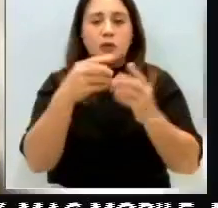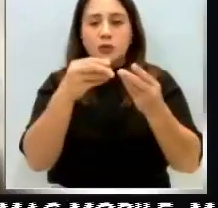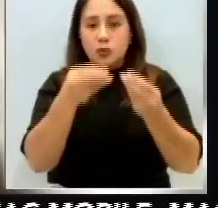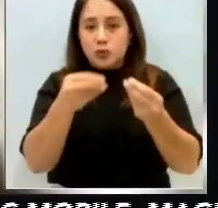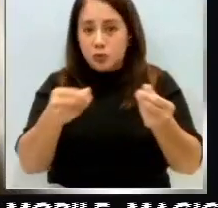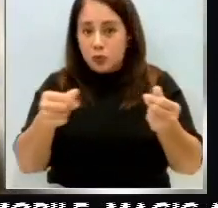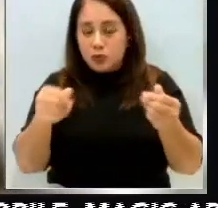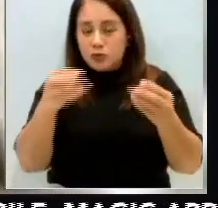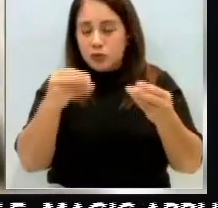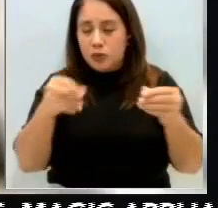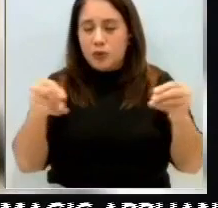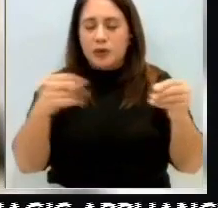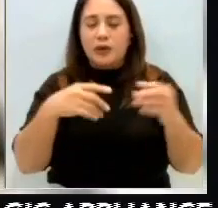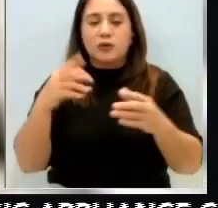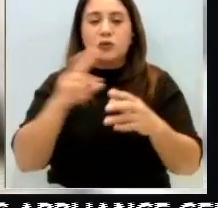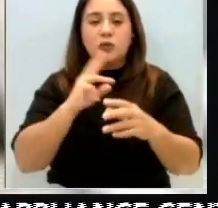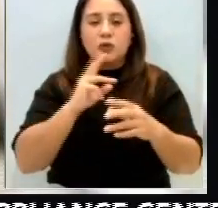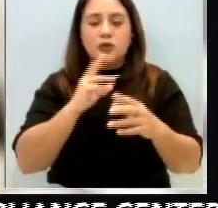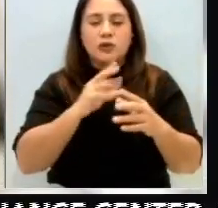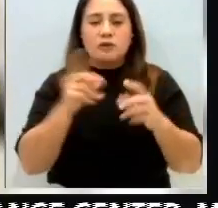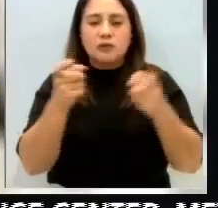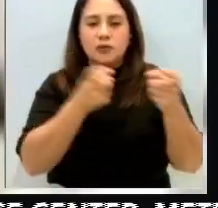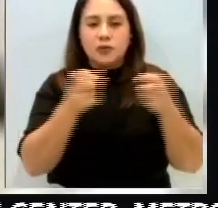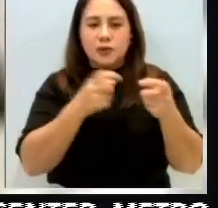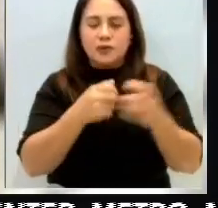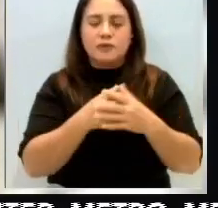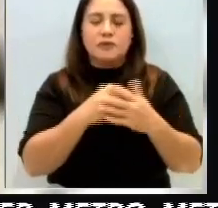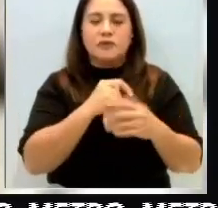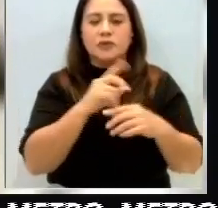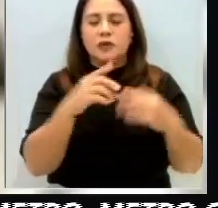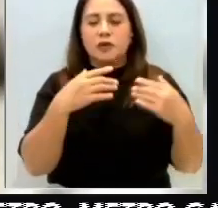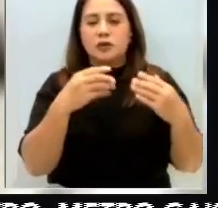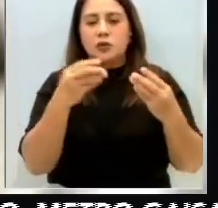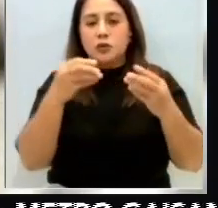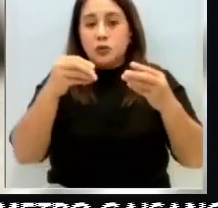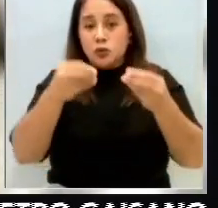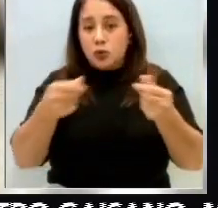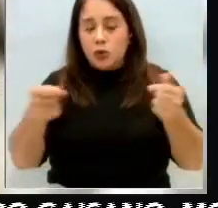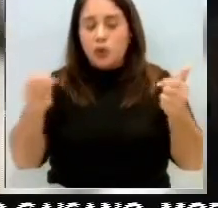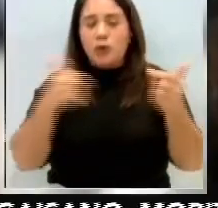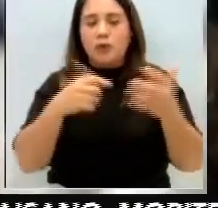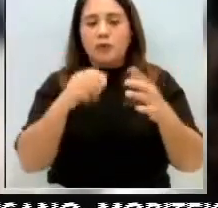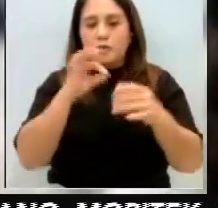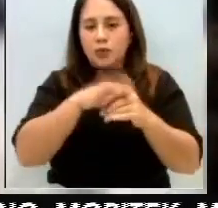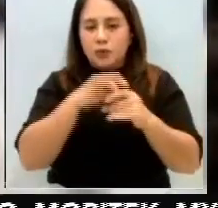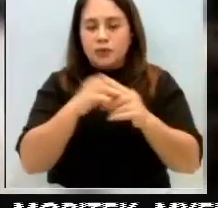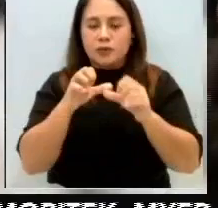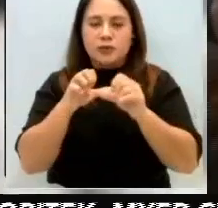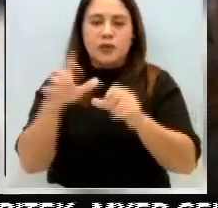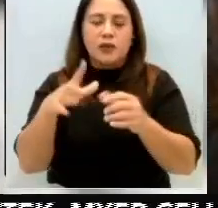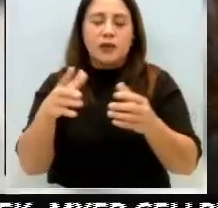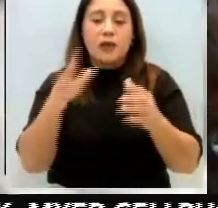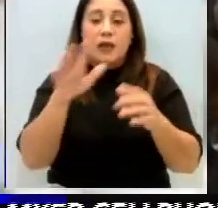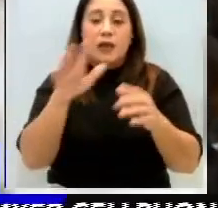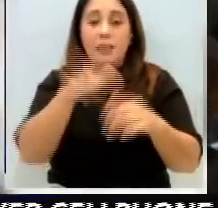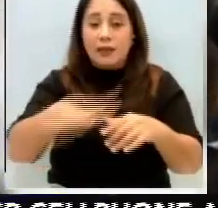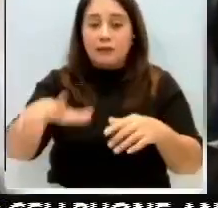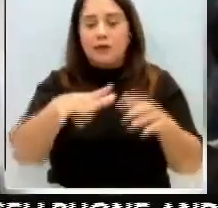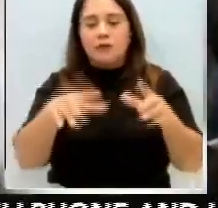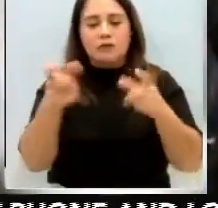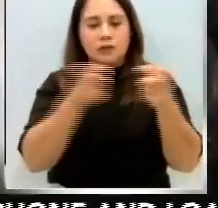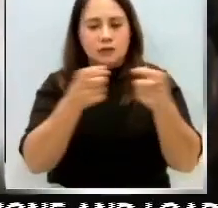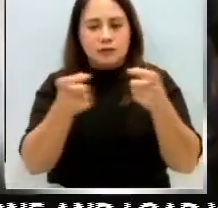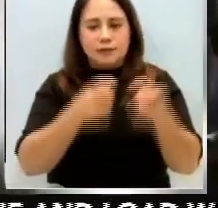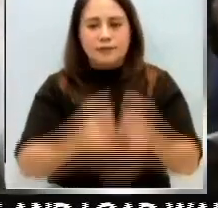as a National Soil Health Program and the implementation of sustainable land management. Para sa GMA Integrated News,